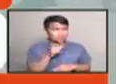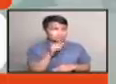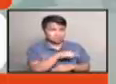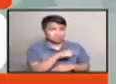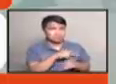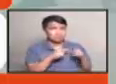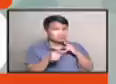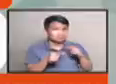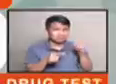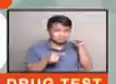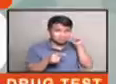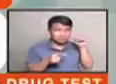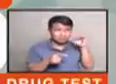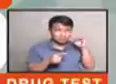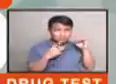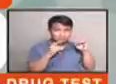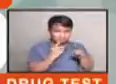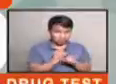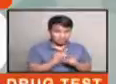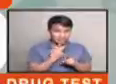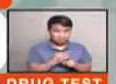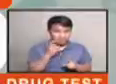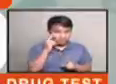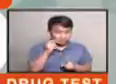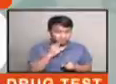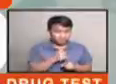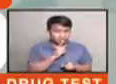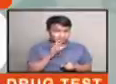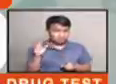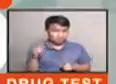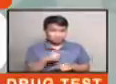nangako sa inyo si Alicia na ayusin yung bangga. Nangako siya talaga o hindi?